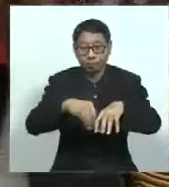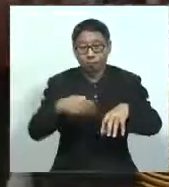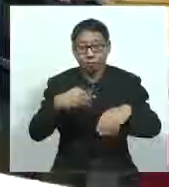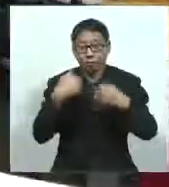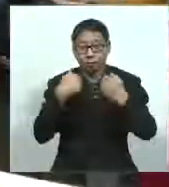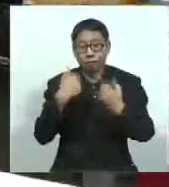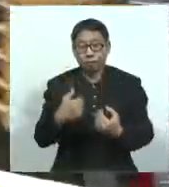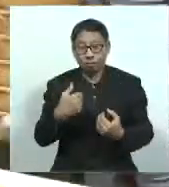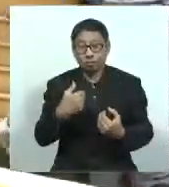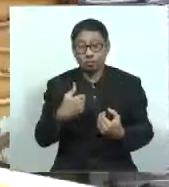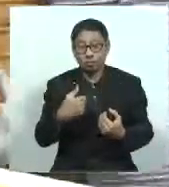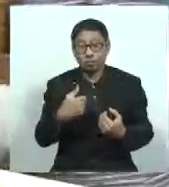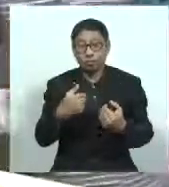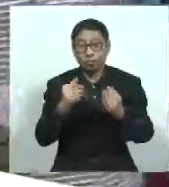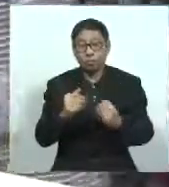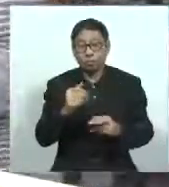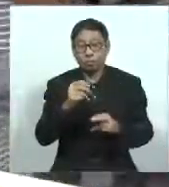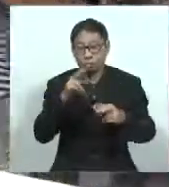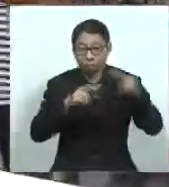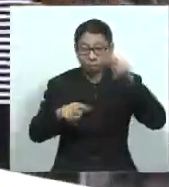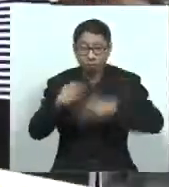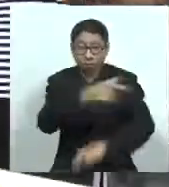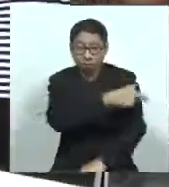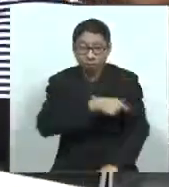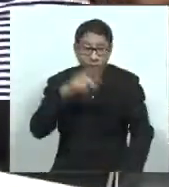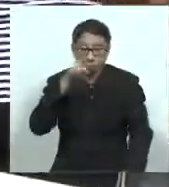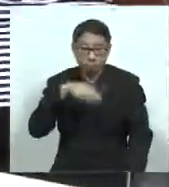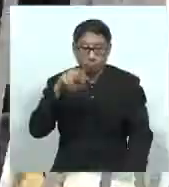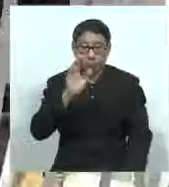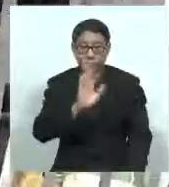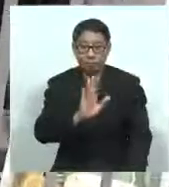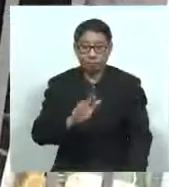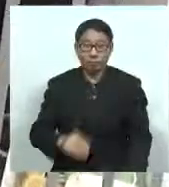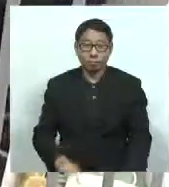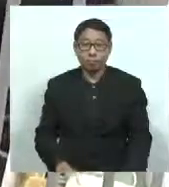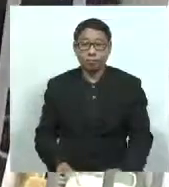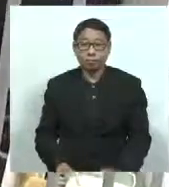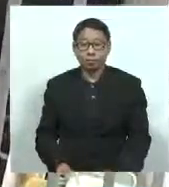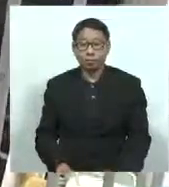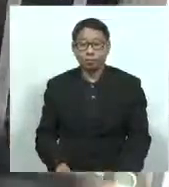ท่ามกลางการรักษาความปลอดภัยอย่างเข้มงวดของทางเจ้าหน้าที่ค่ะ